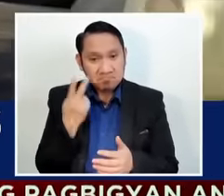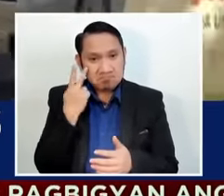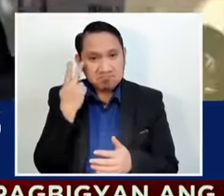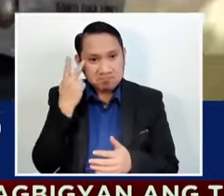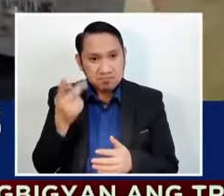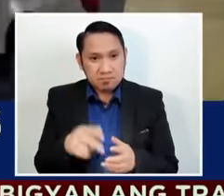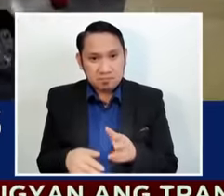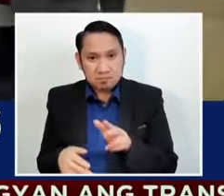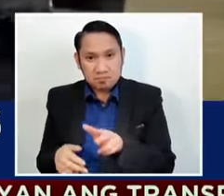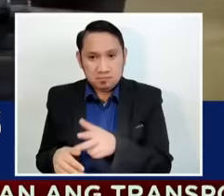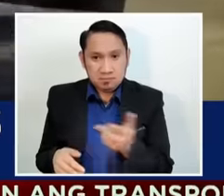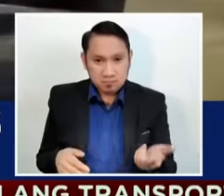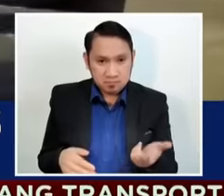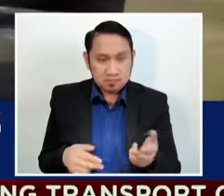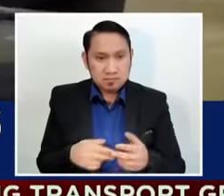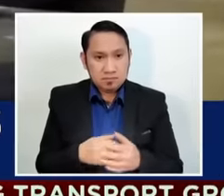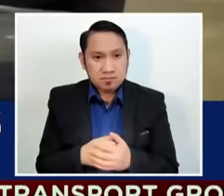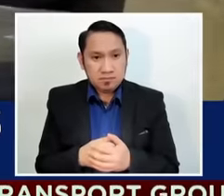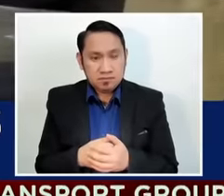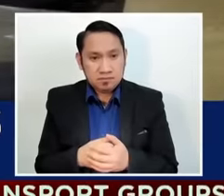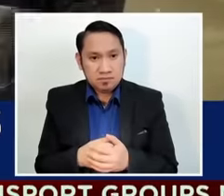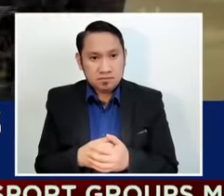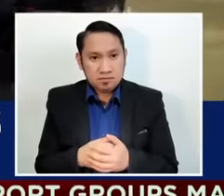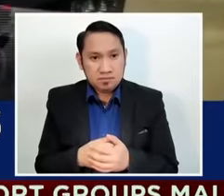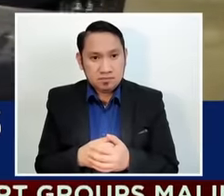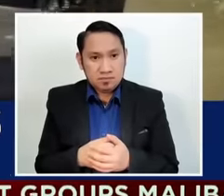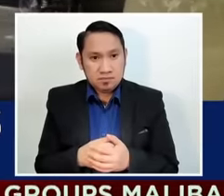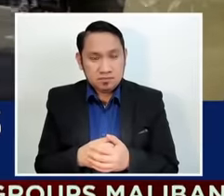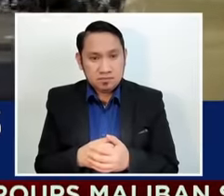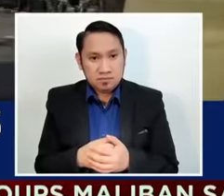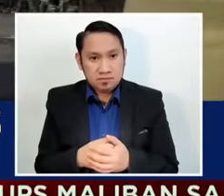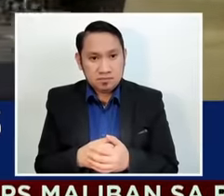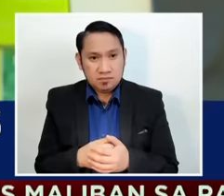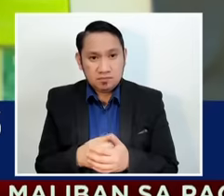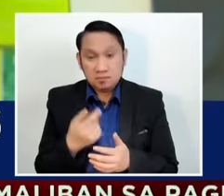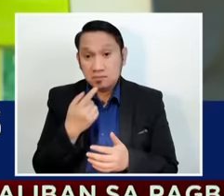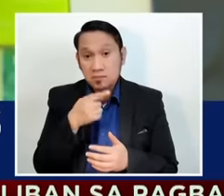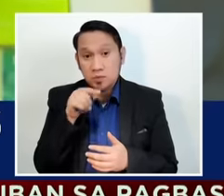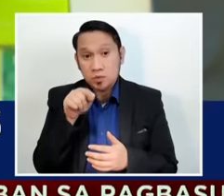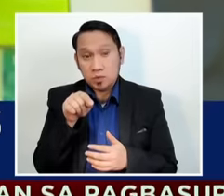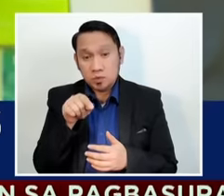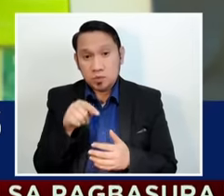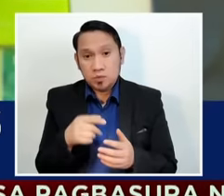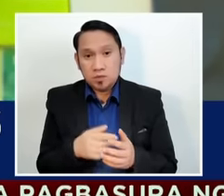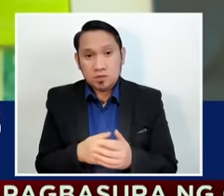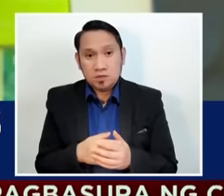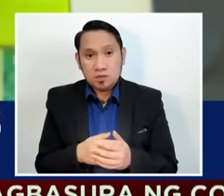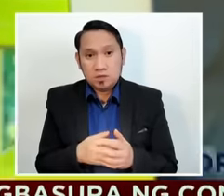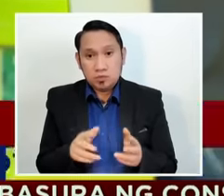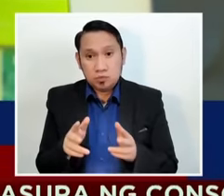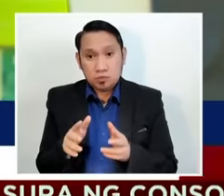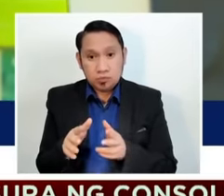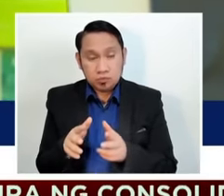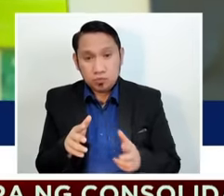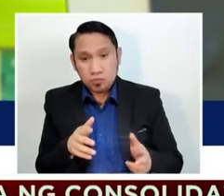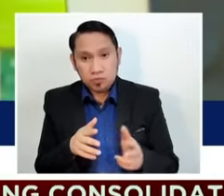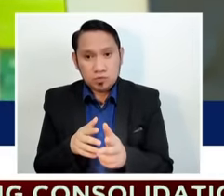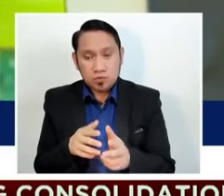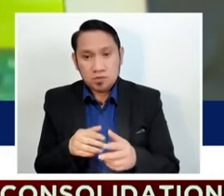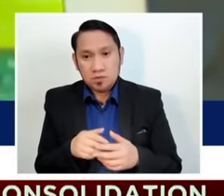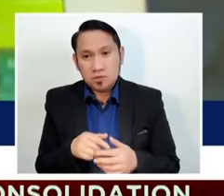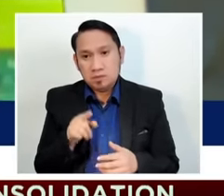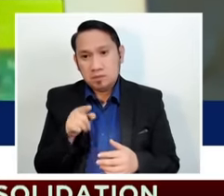Sumemplang ang motorsiklo matapos masagi ng SUV. Siguro po, nung nasingitan ko siya, medyo nag-iba po yung timpla